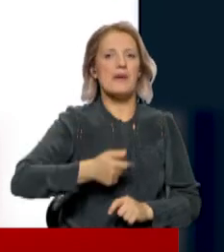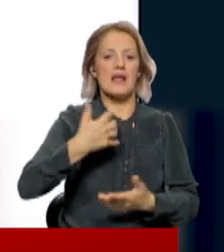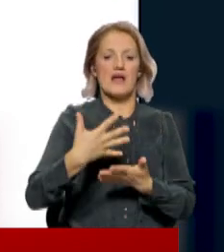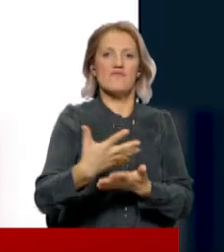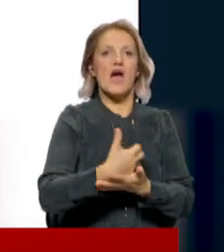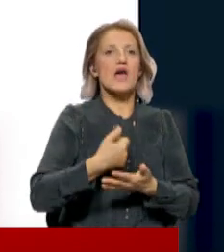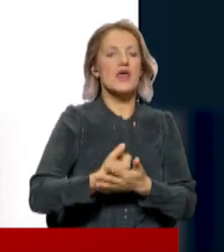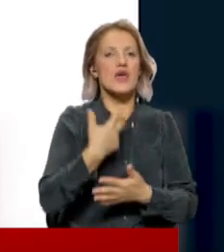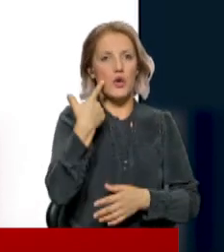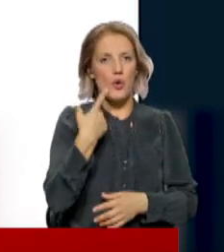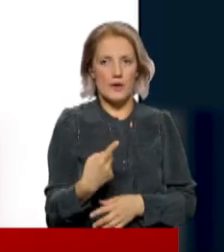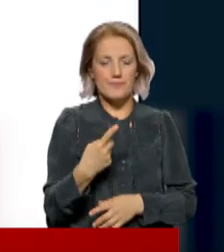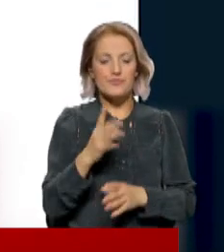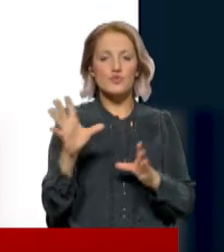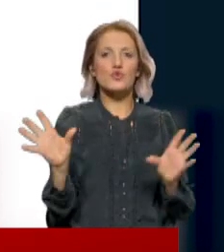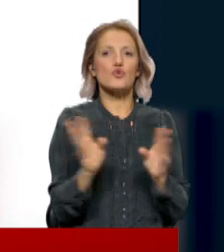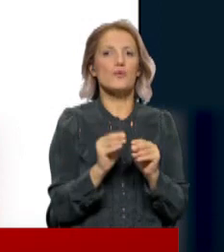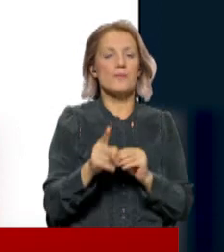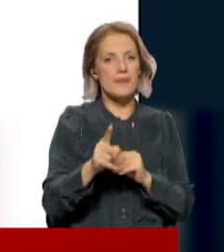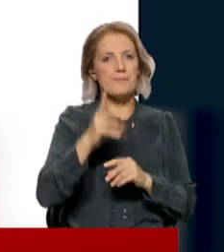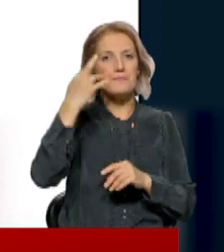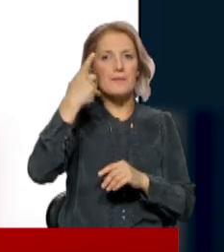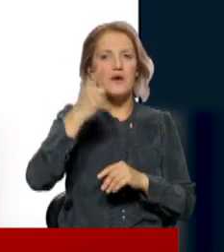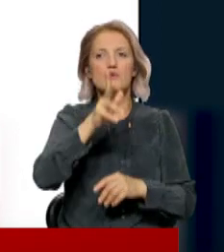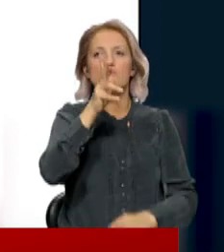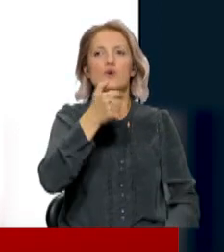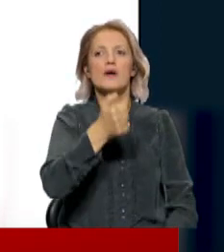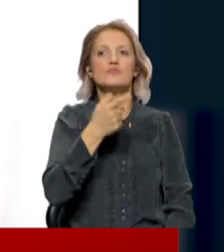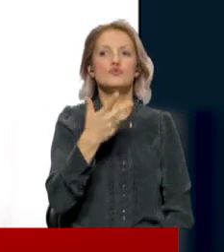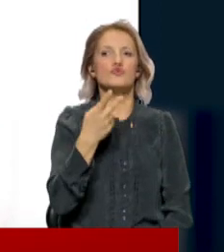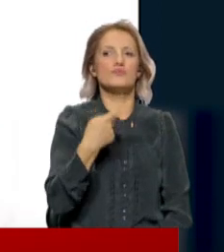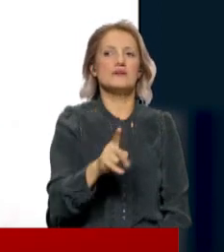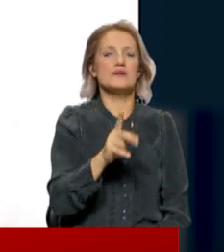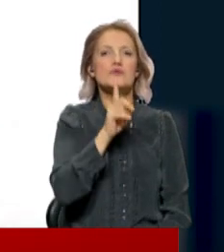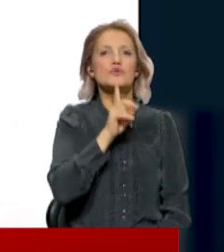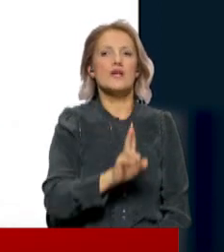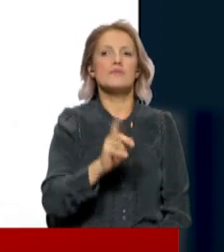göre toplam vatandaşlık verilen yabancı uyruklu sayısı 363.179.